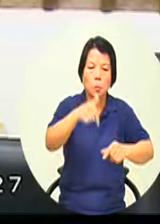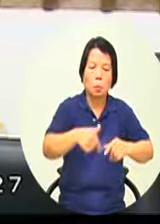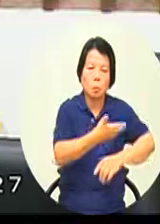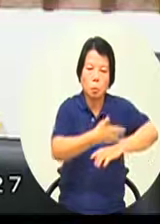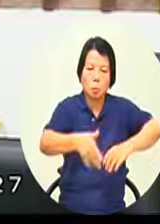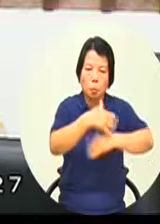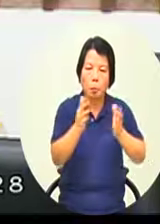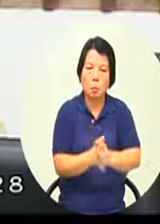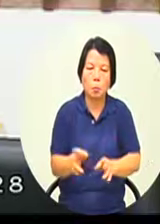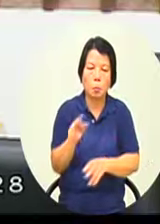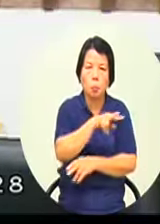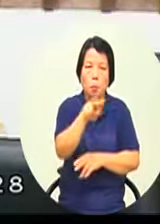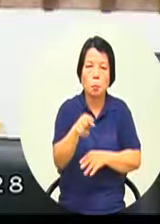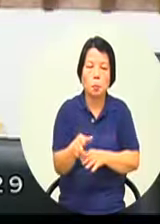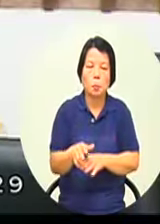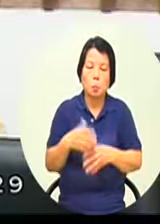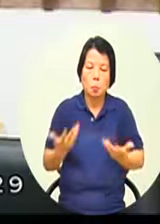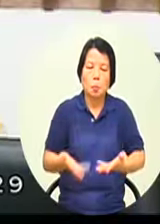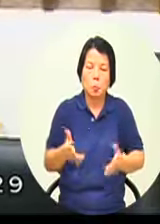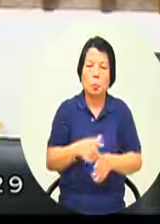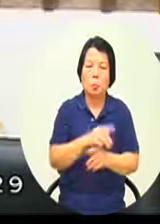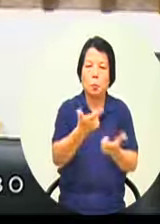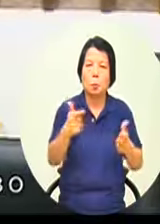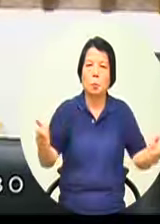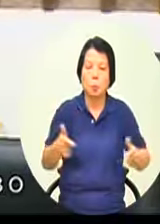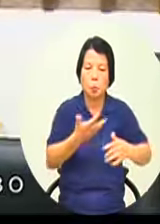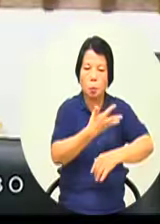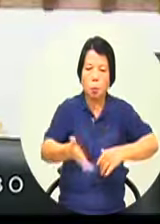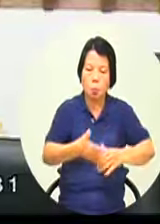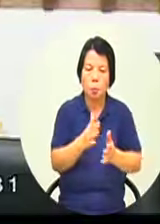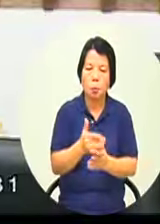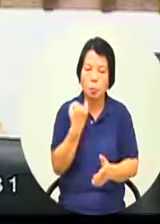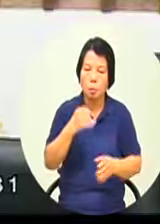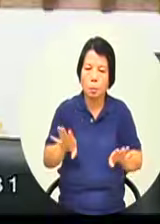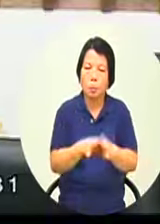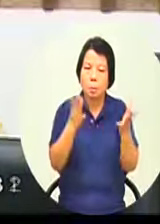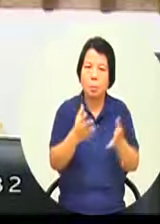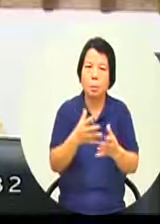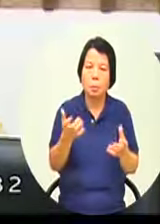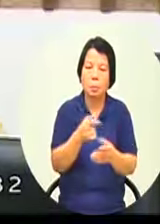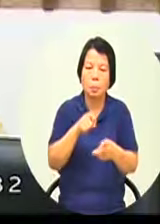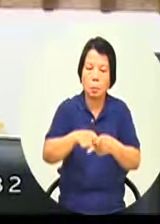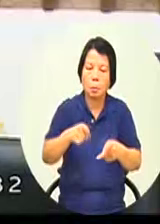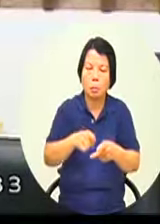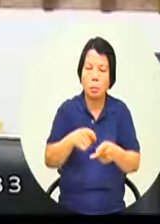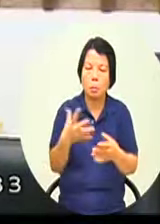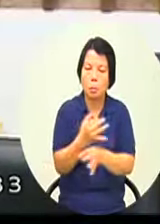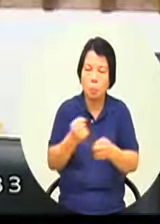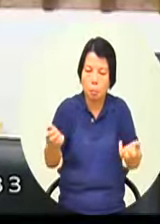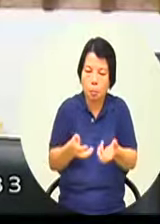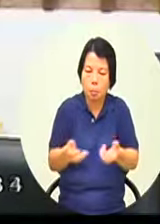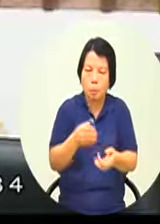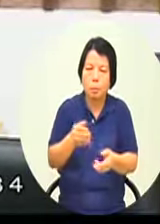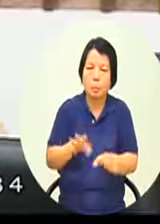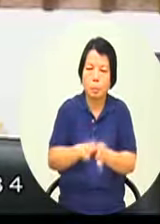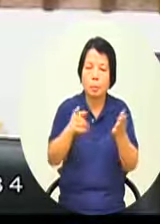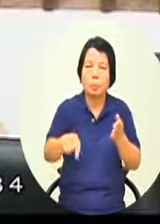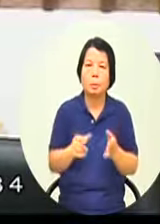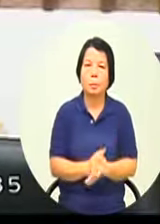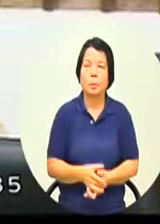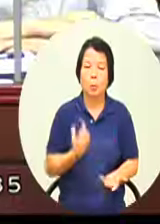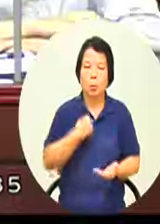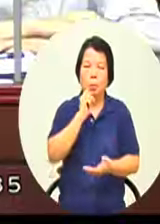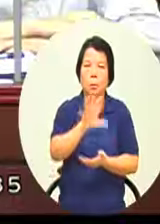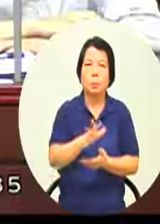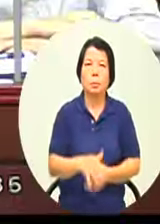还有休闲的多功能河川什么时候可以启动开始这个工程，请水利局长回答。 好，请局长答复。 跟议员报告